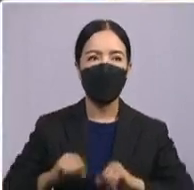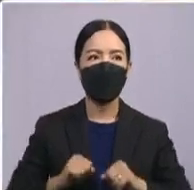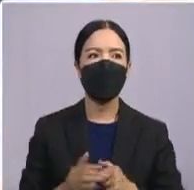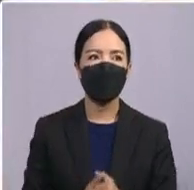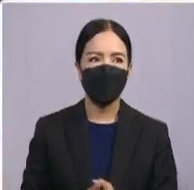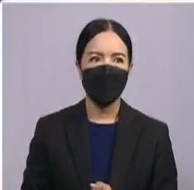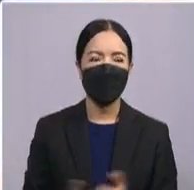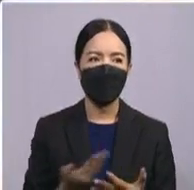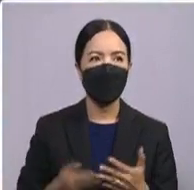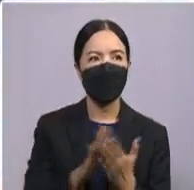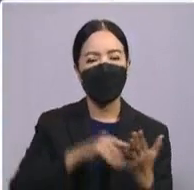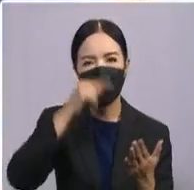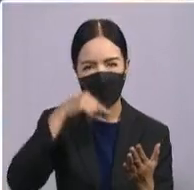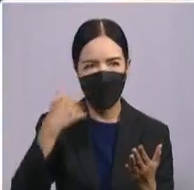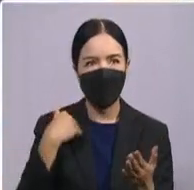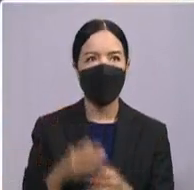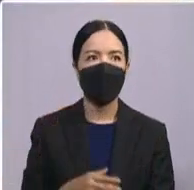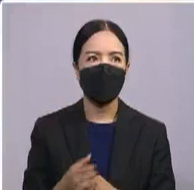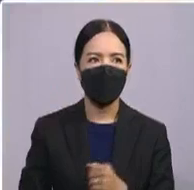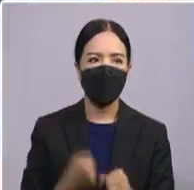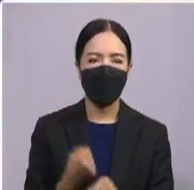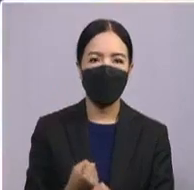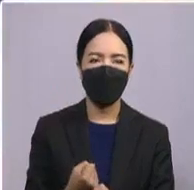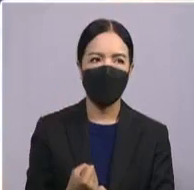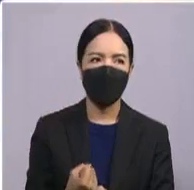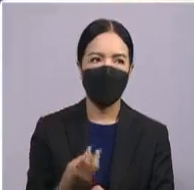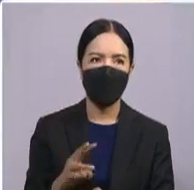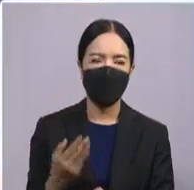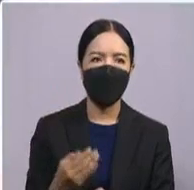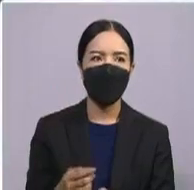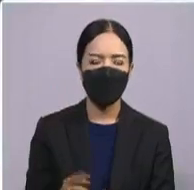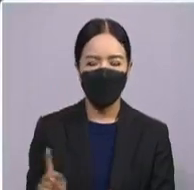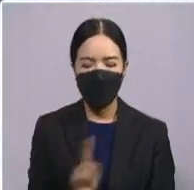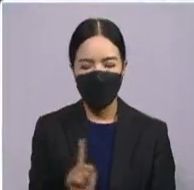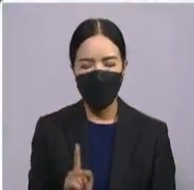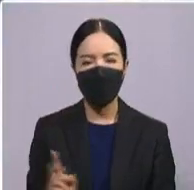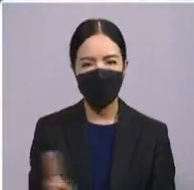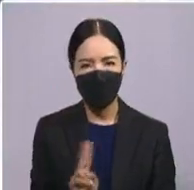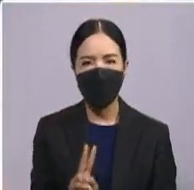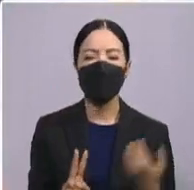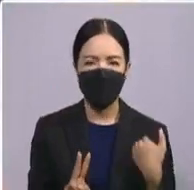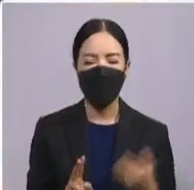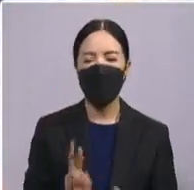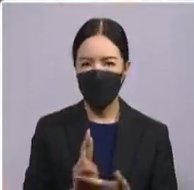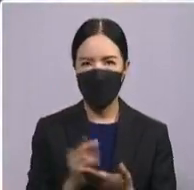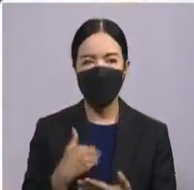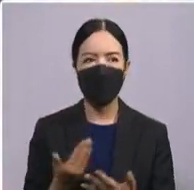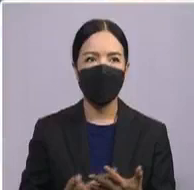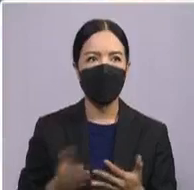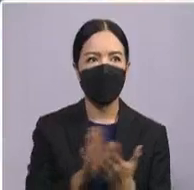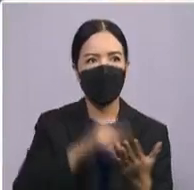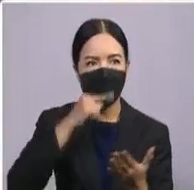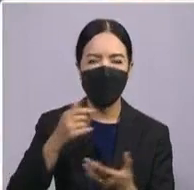ได้แชมป์ประเทศไทยอยู่ในช่วง16ปีได้ทั้งประเภทเดี่ยวประเภทคู่และก็มาได้แชมป์ประเทศไทยถ้วยพระราช